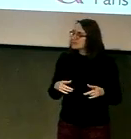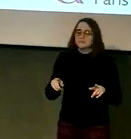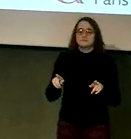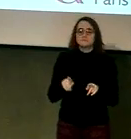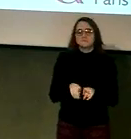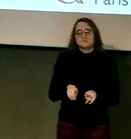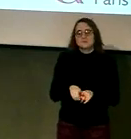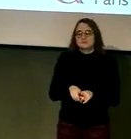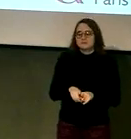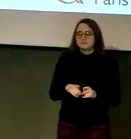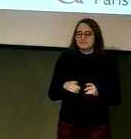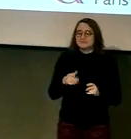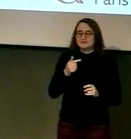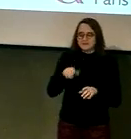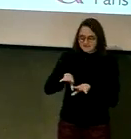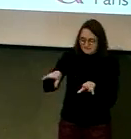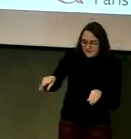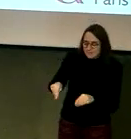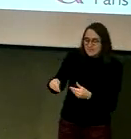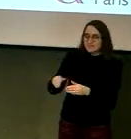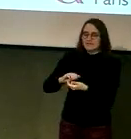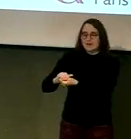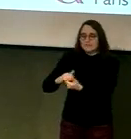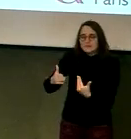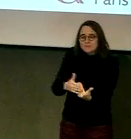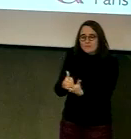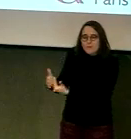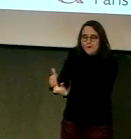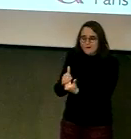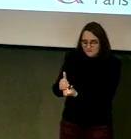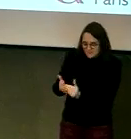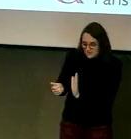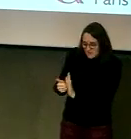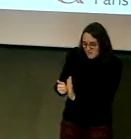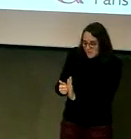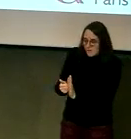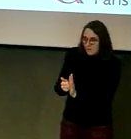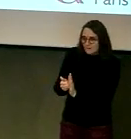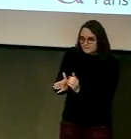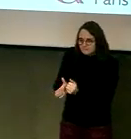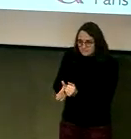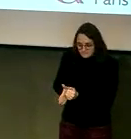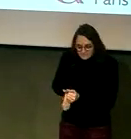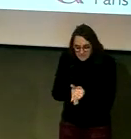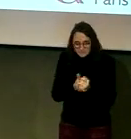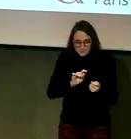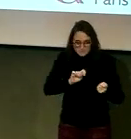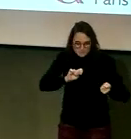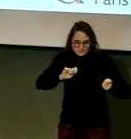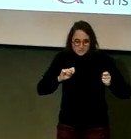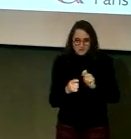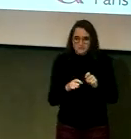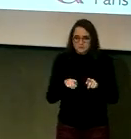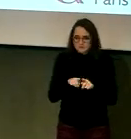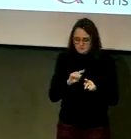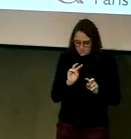quand on dit l'entourage, les rôles, la place de l'entourage, d'aider à changer les perceptions et